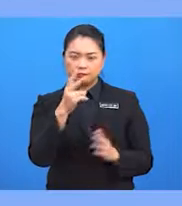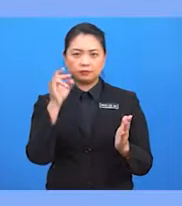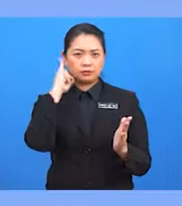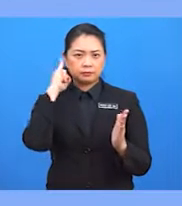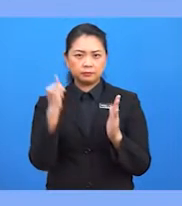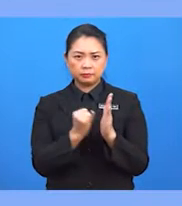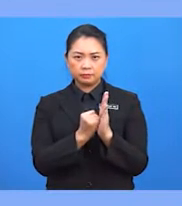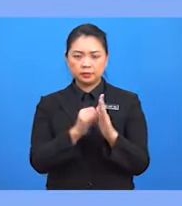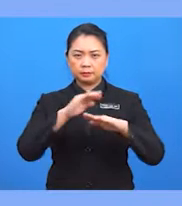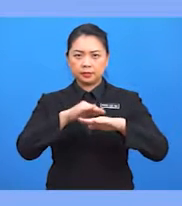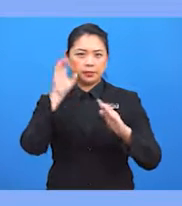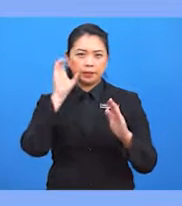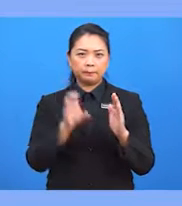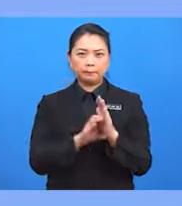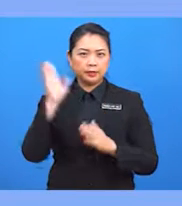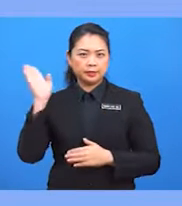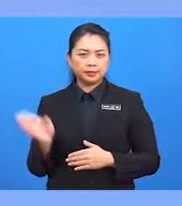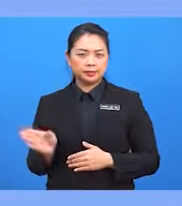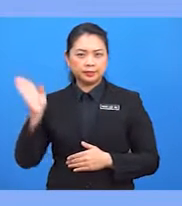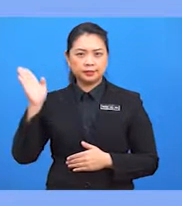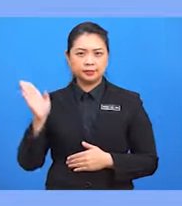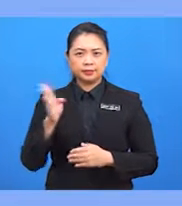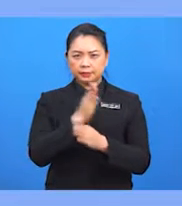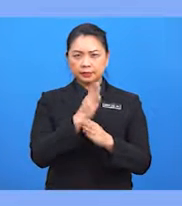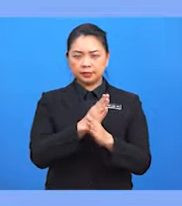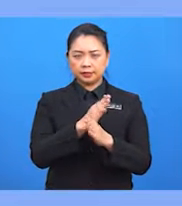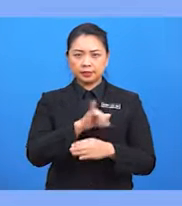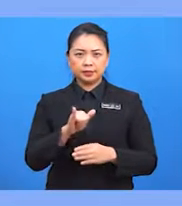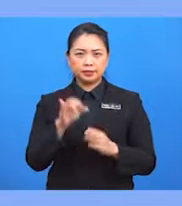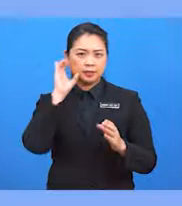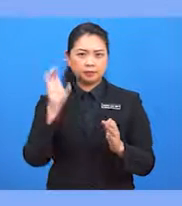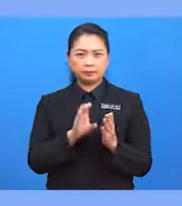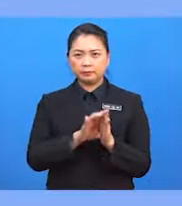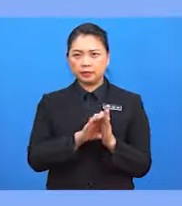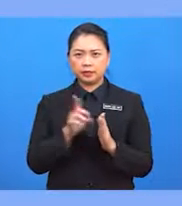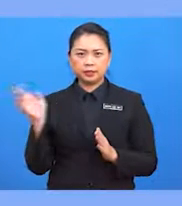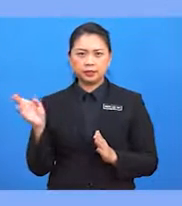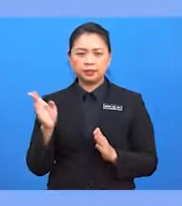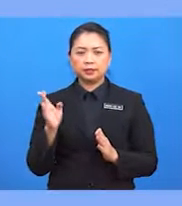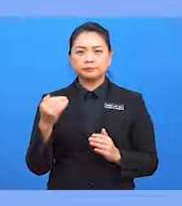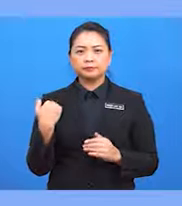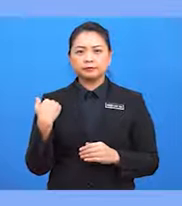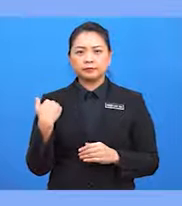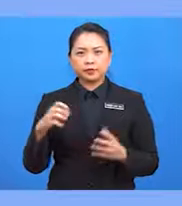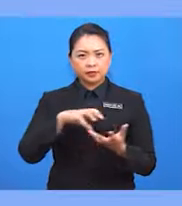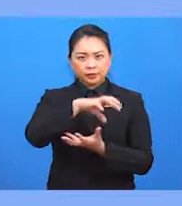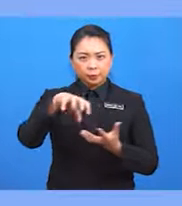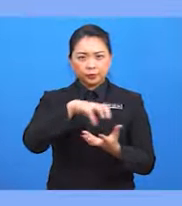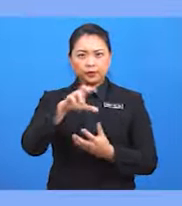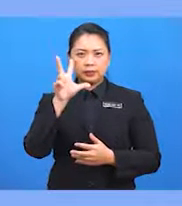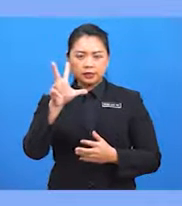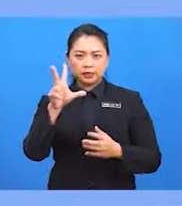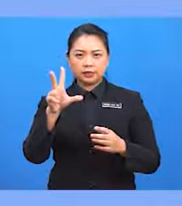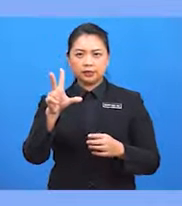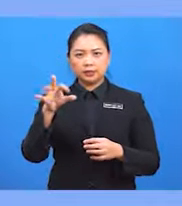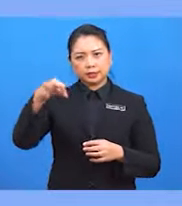pada gambar ini. Sebenarnya, gambar General Grant di City Point adalah komposisi dari 3 keping